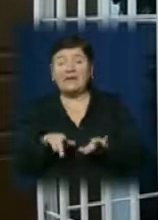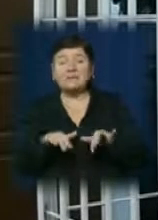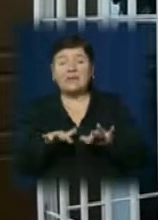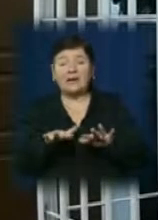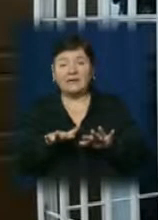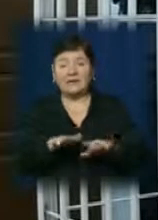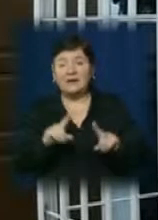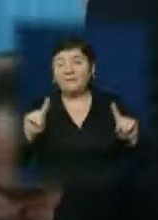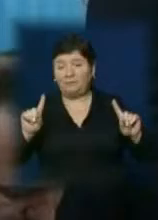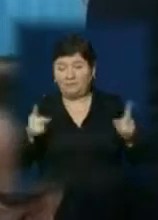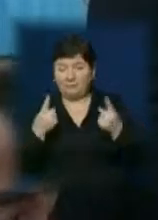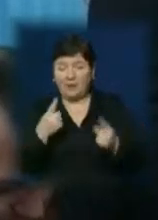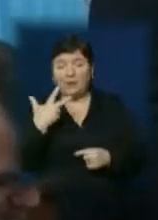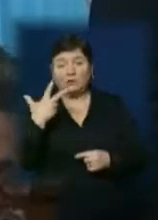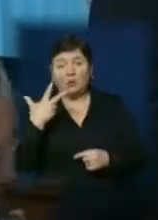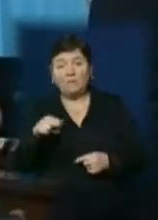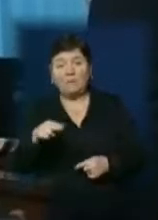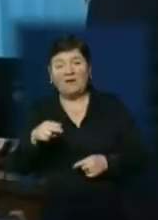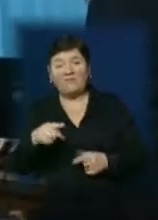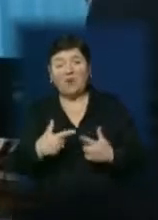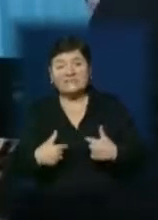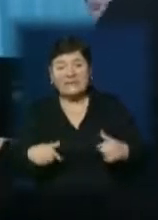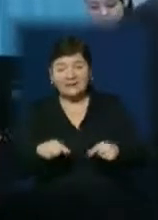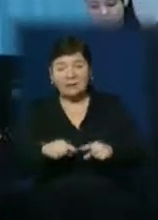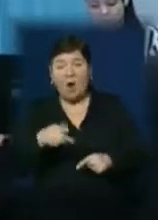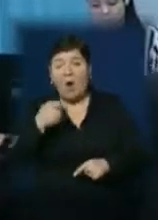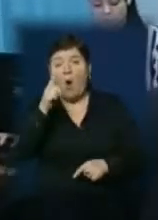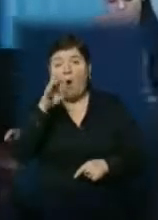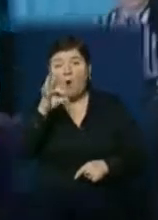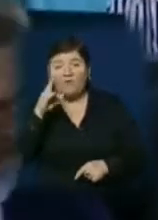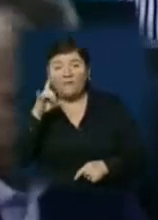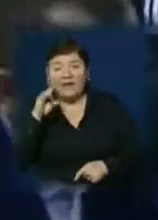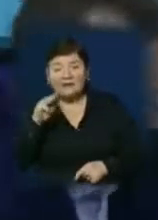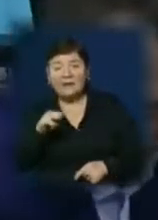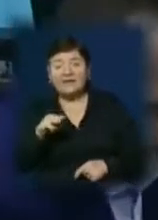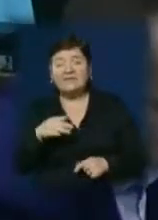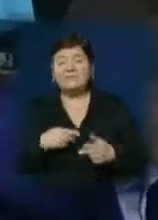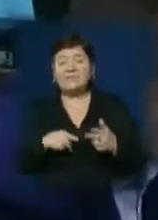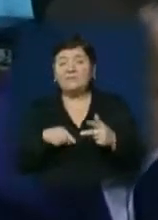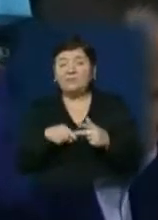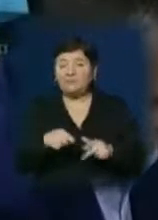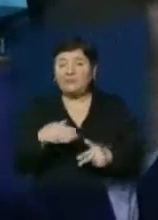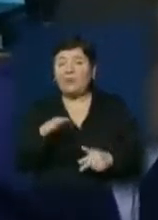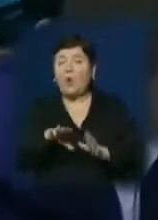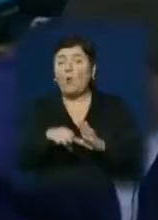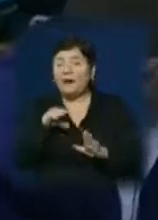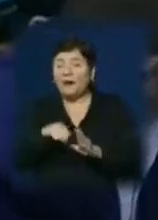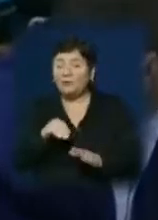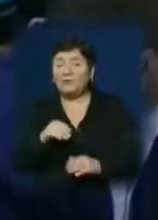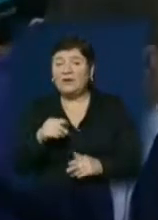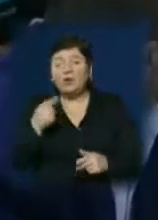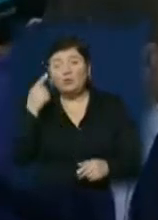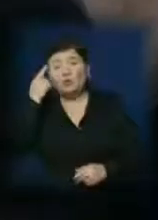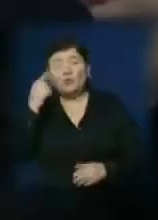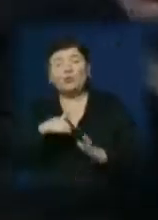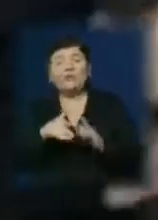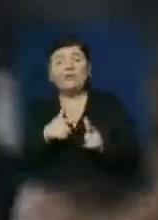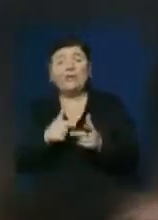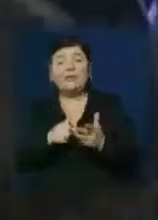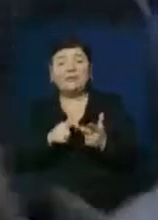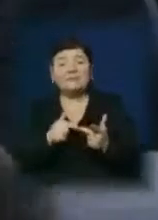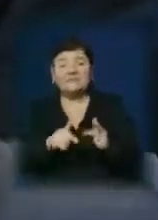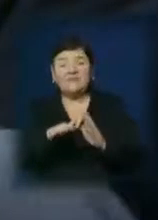обіді Ужгородський міськрайонний суд приступив до обрання запобіжного заходу. Судове засідання розпочалось у 16-й годині і триває досі. Двом із